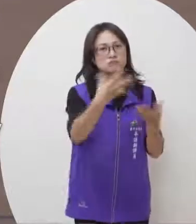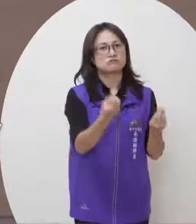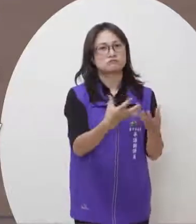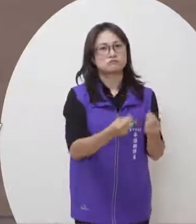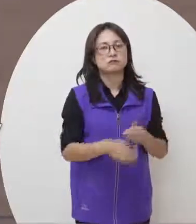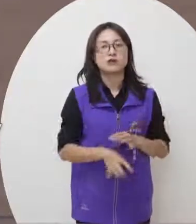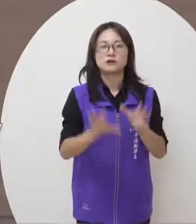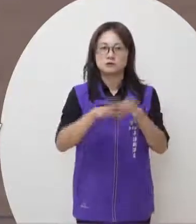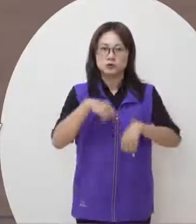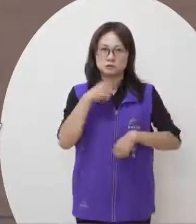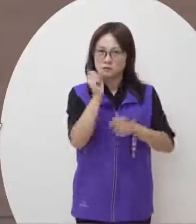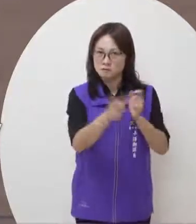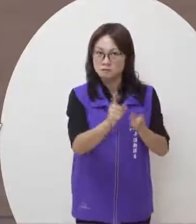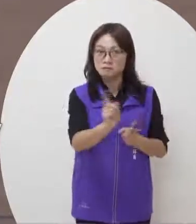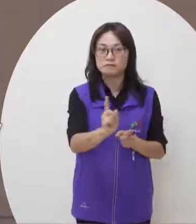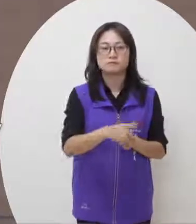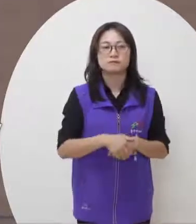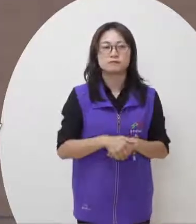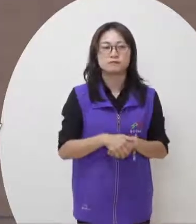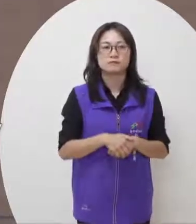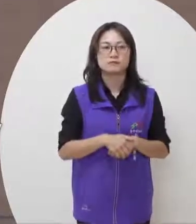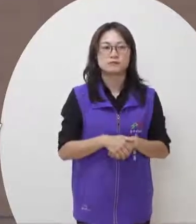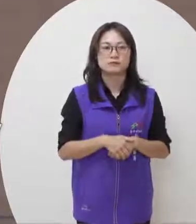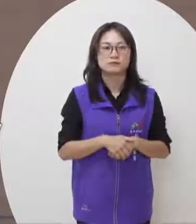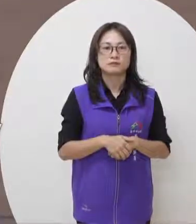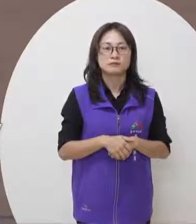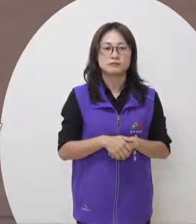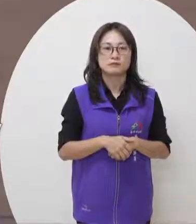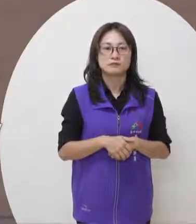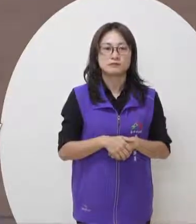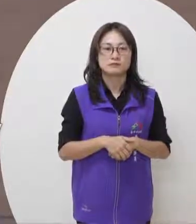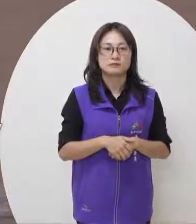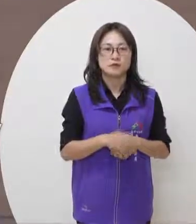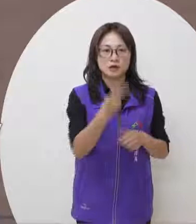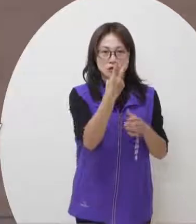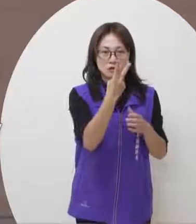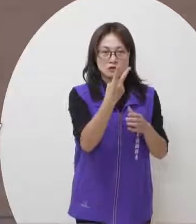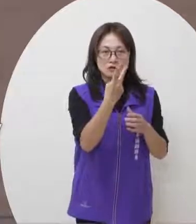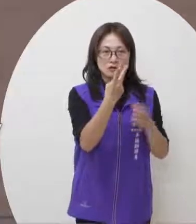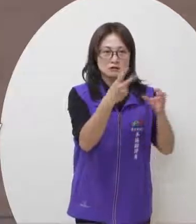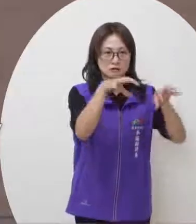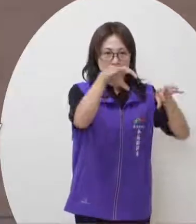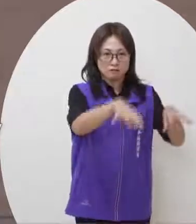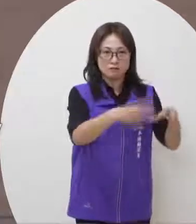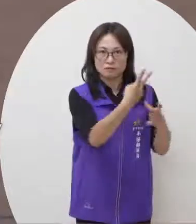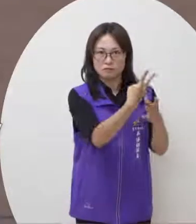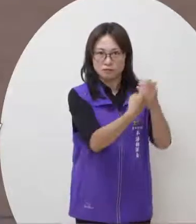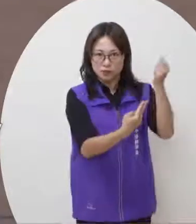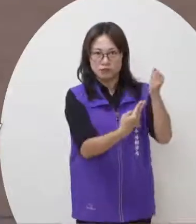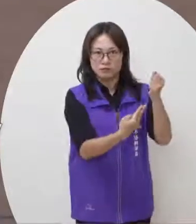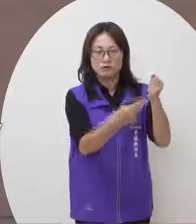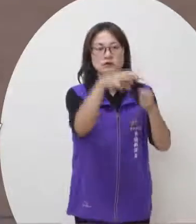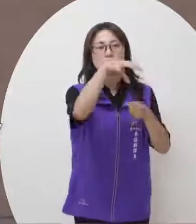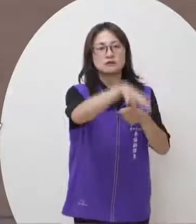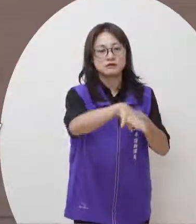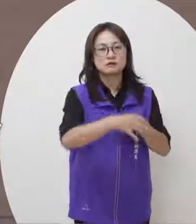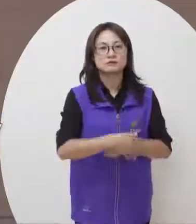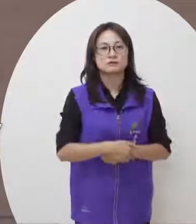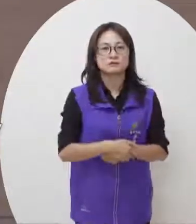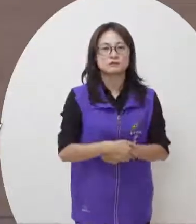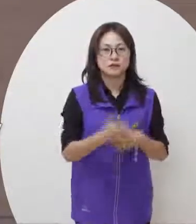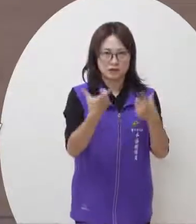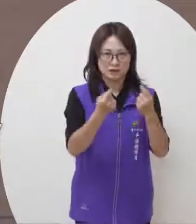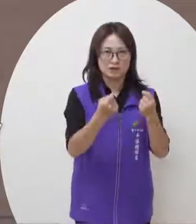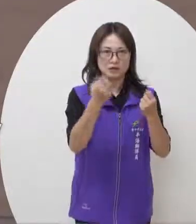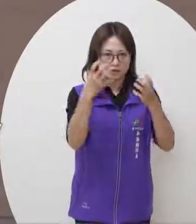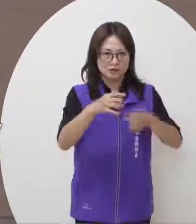购叫做绿美图把这个市立图书馆跟美术馆合在一起哈， 也是在西屯，也